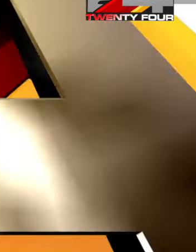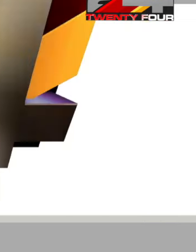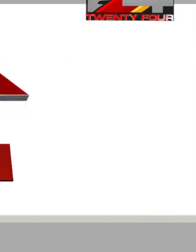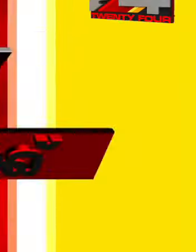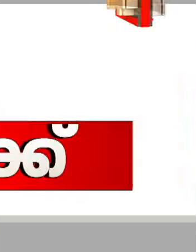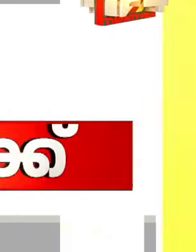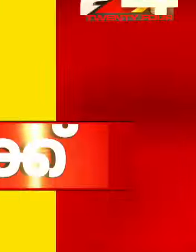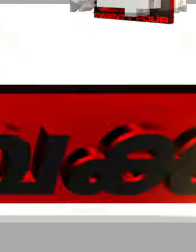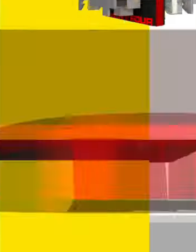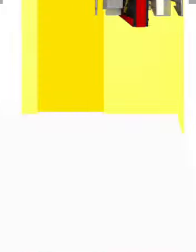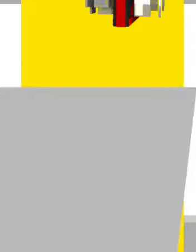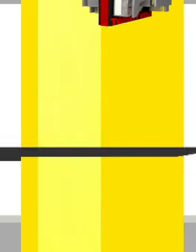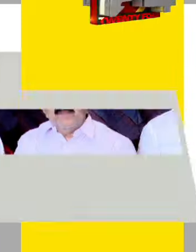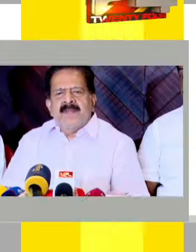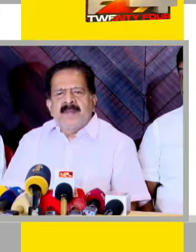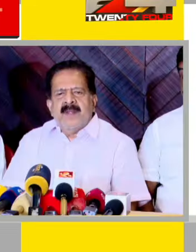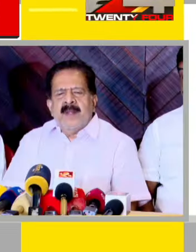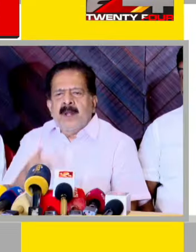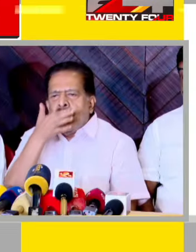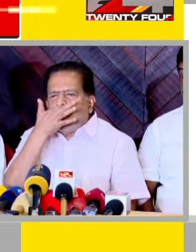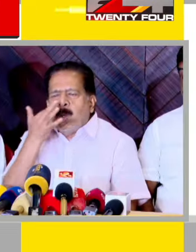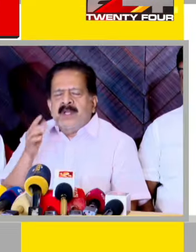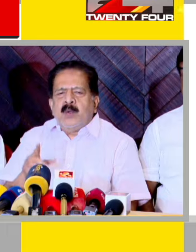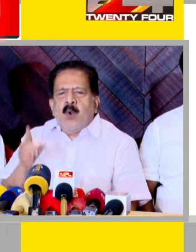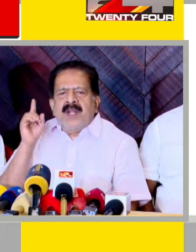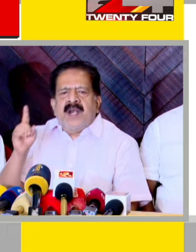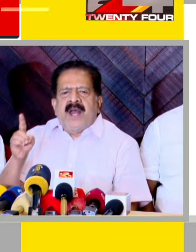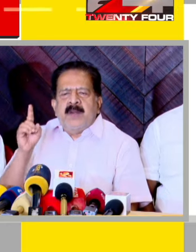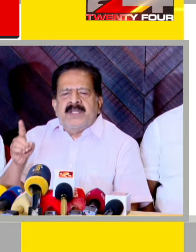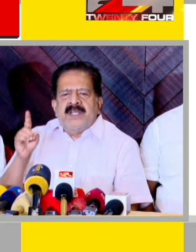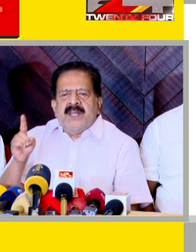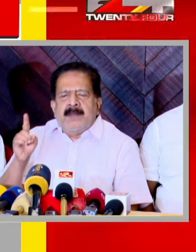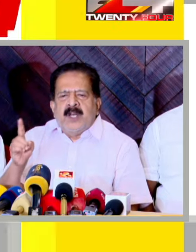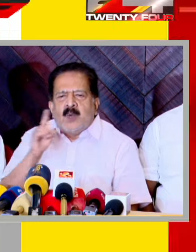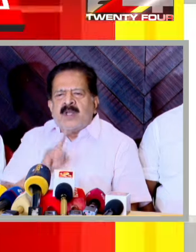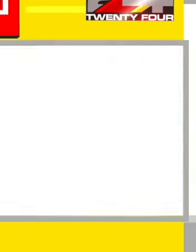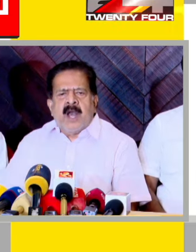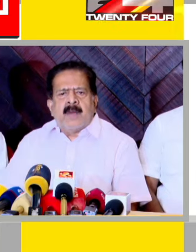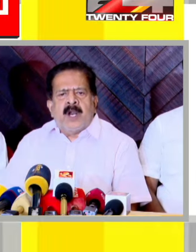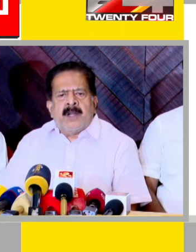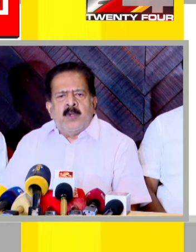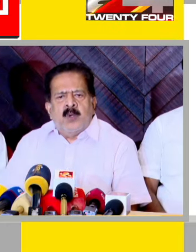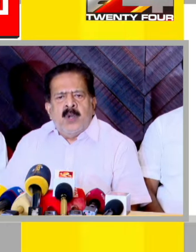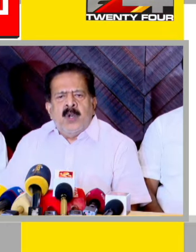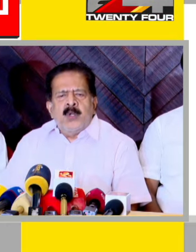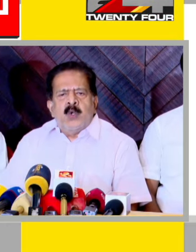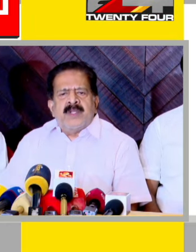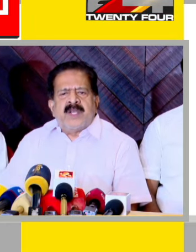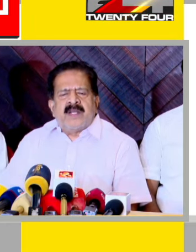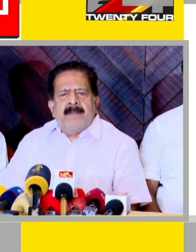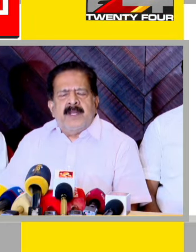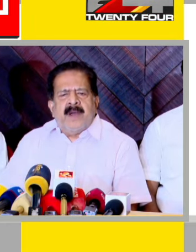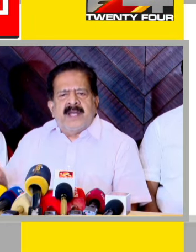ഇത് തികച്ചും അഴിമതിയാണ്. ഇത് കോടികളുടെ അഴിമതി ഇതിൻ്റെ പിന്നിലുണ്ട്. കാർബോറാണ്ടം